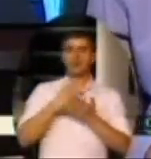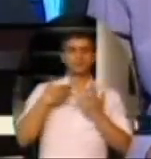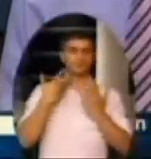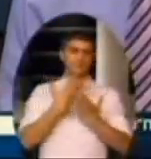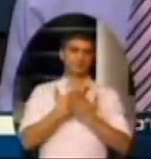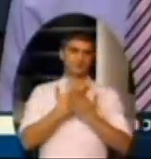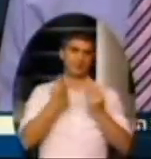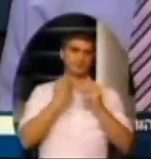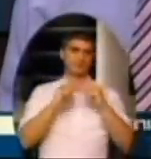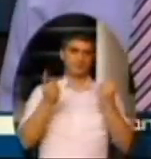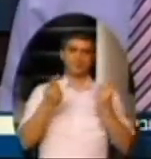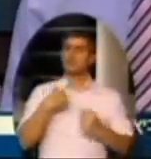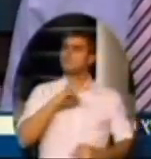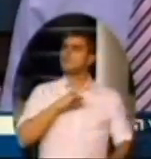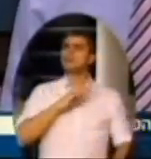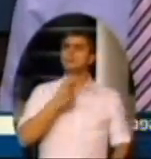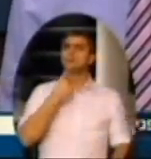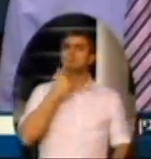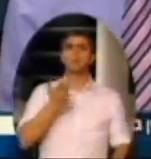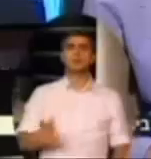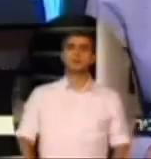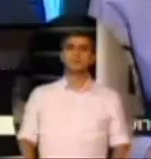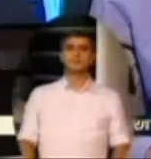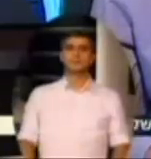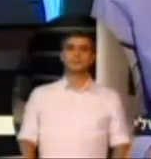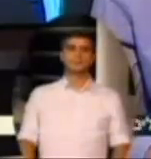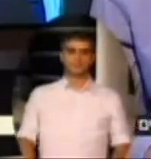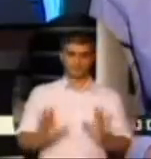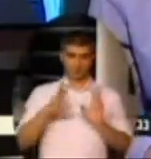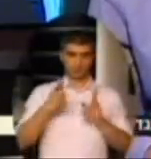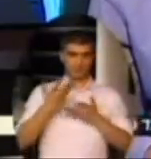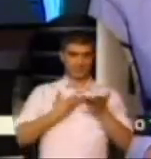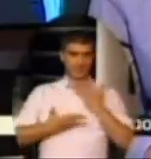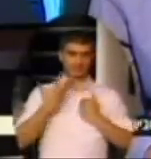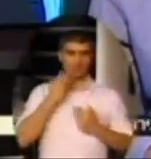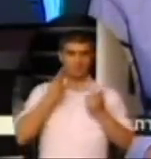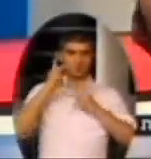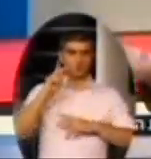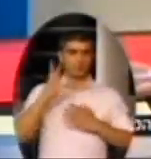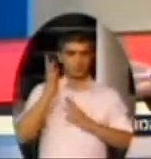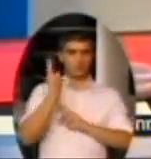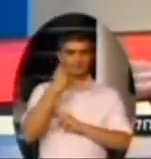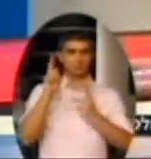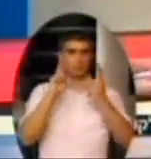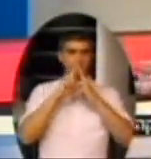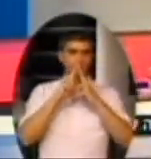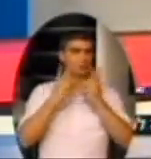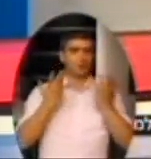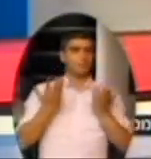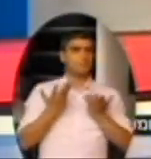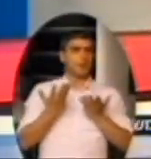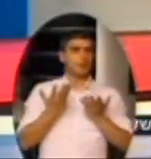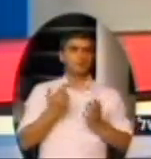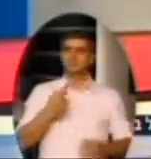להסת אותי אותי מענין מה שאתה אומר מה זה אומר ש מה יש הפשרה ביחסים הוא הזמין אותך לפגישה יש איזה